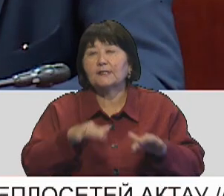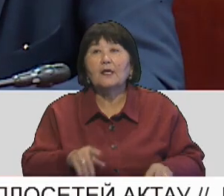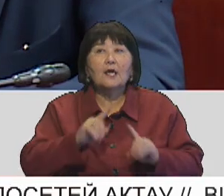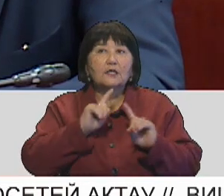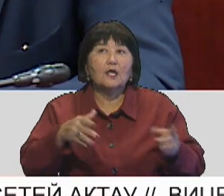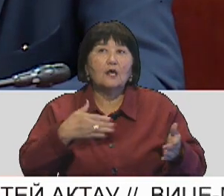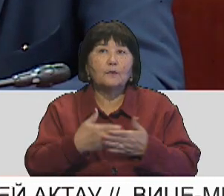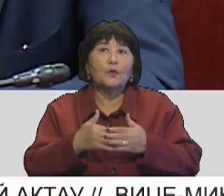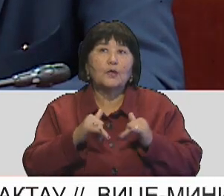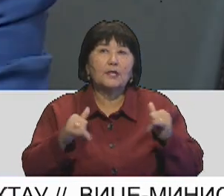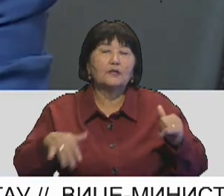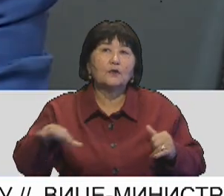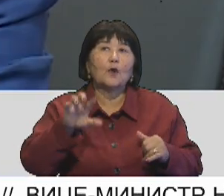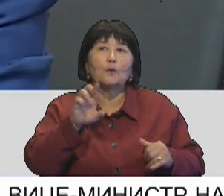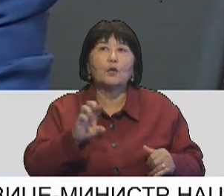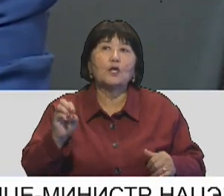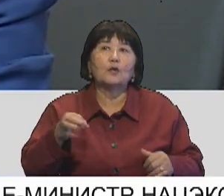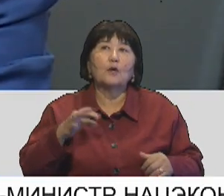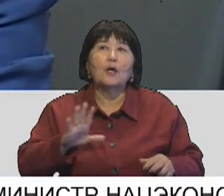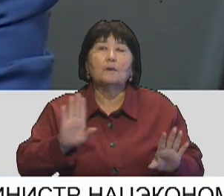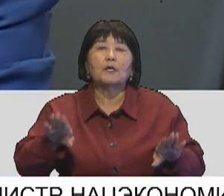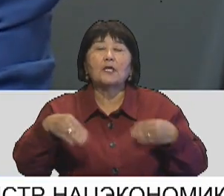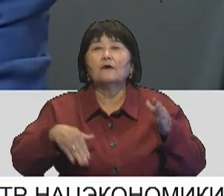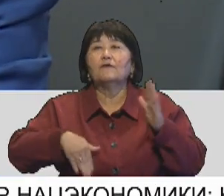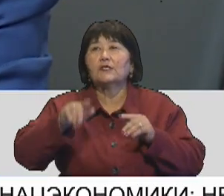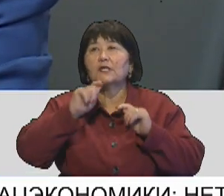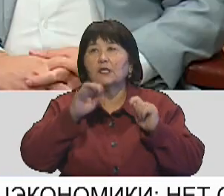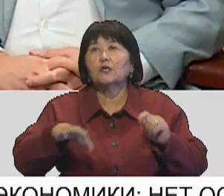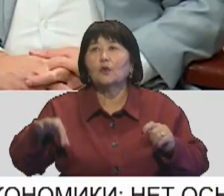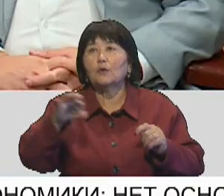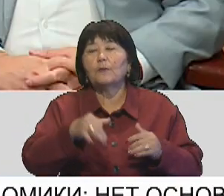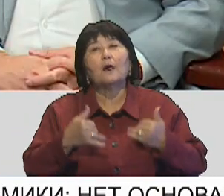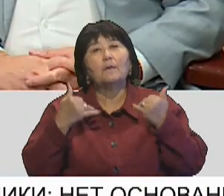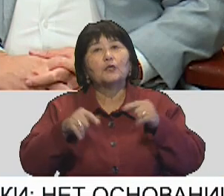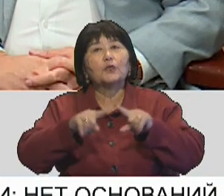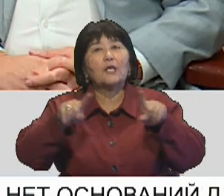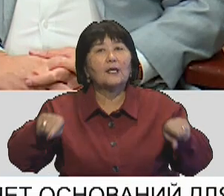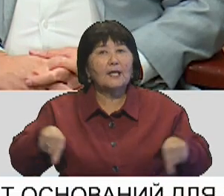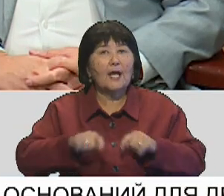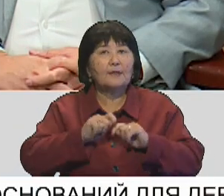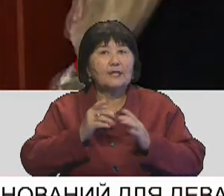прино региона Булату ила была вручена высшая награда области Почётная